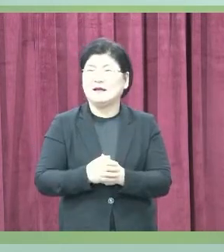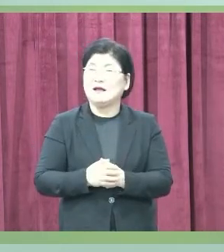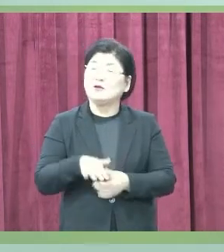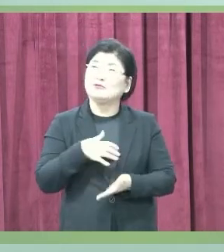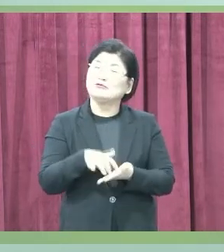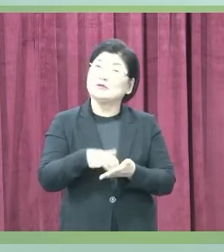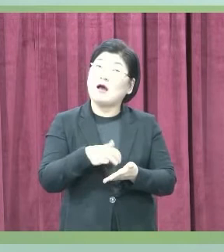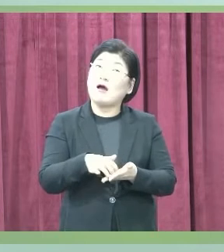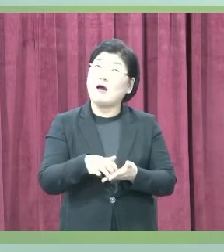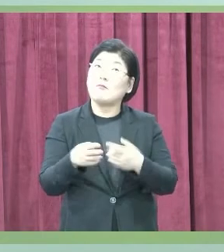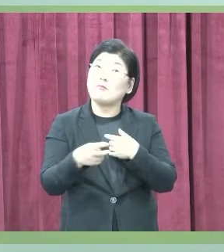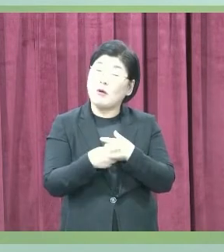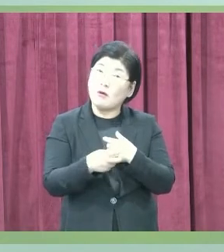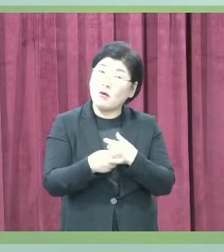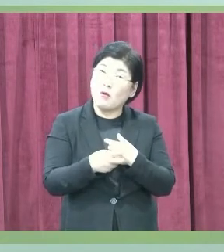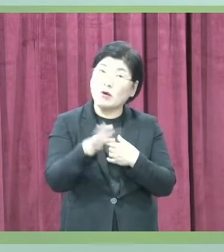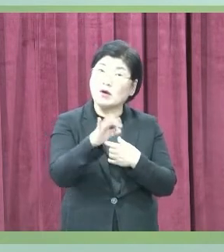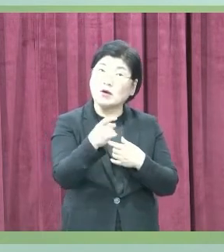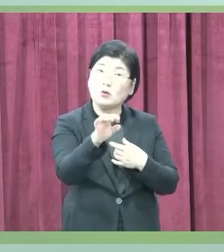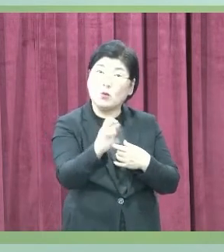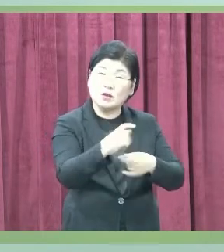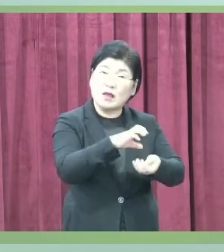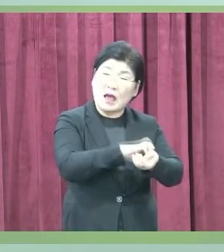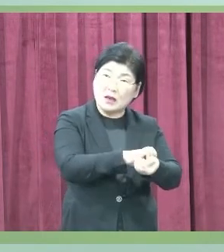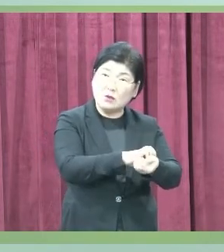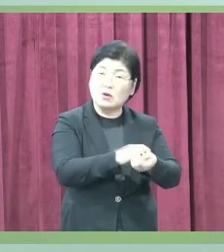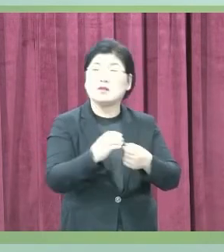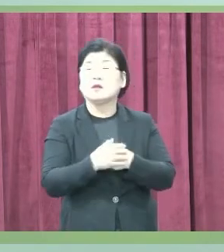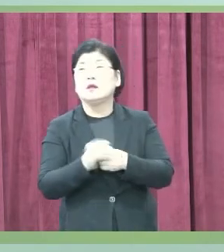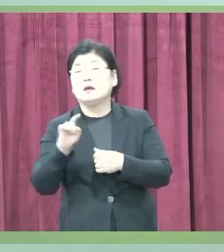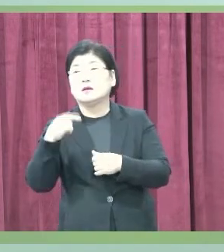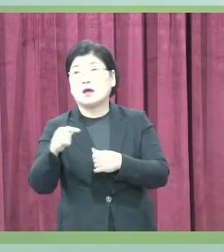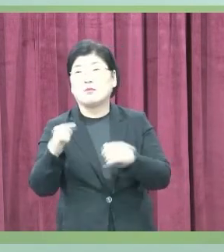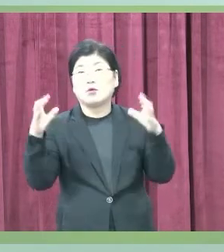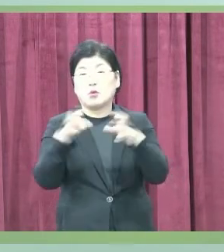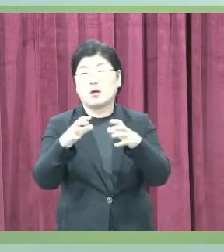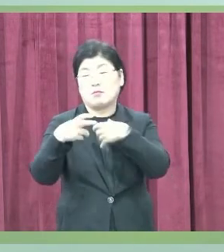인구는 의원, 그 다음이 한의원, 그 다음이 종합병원,